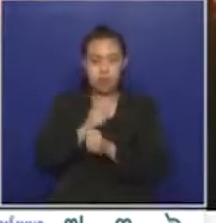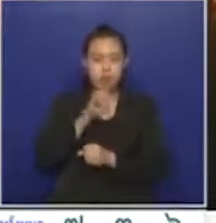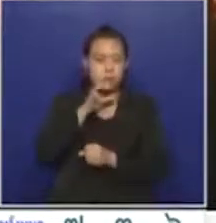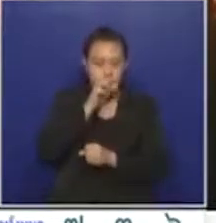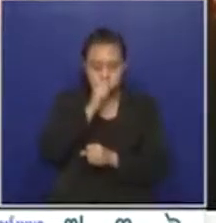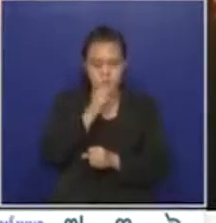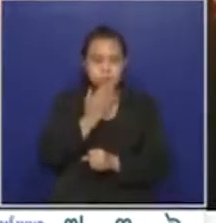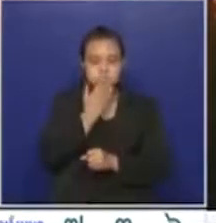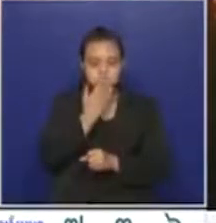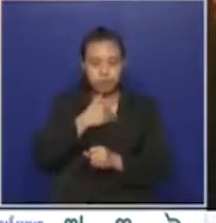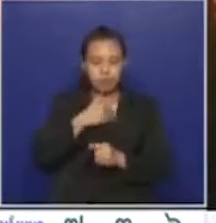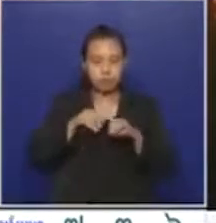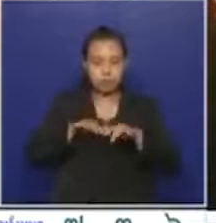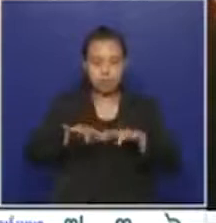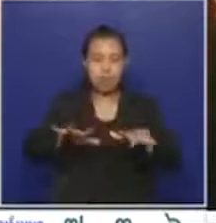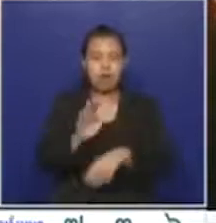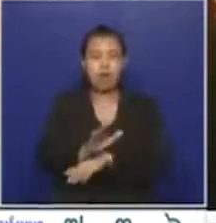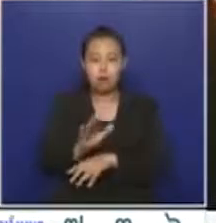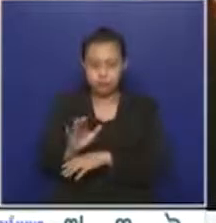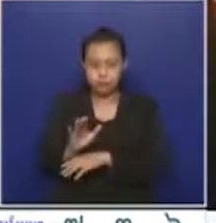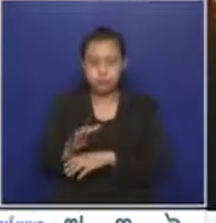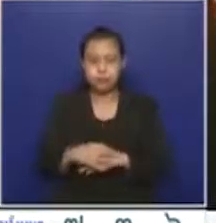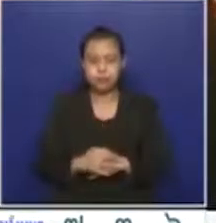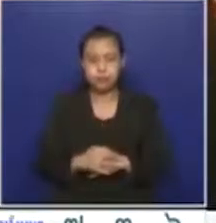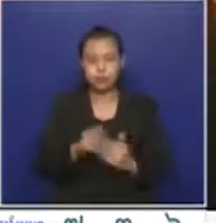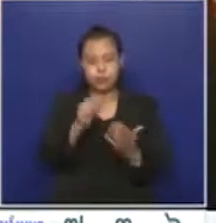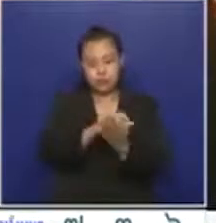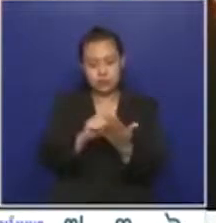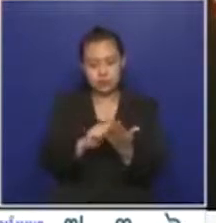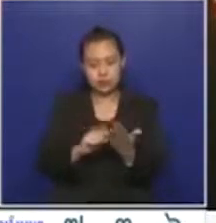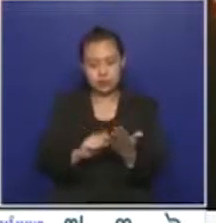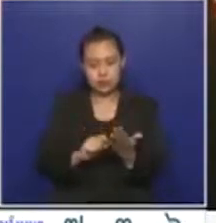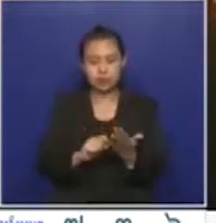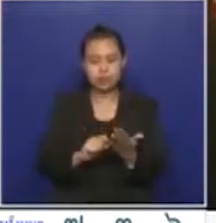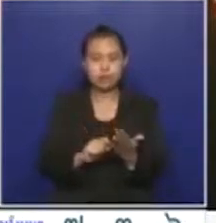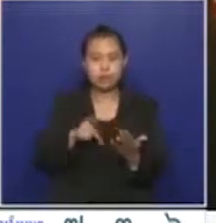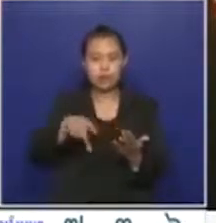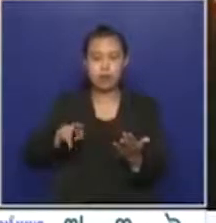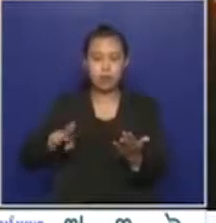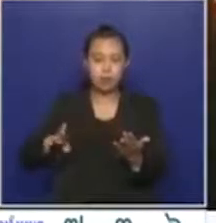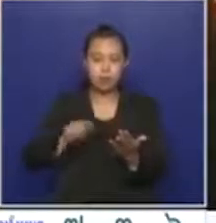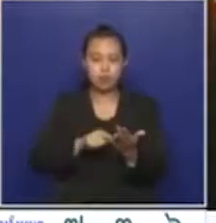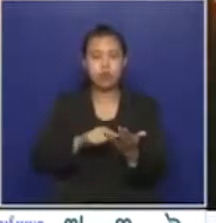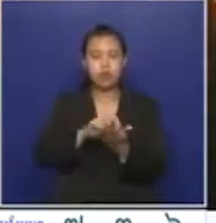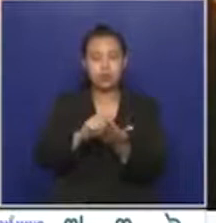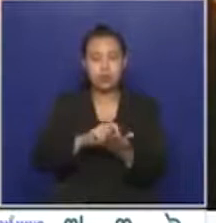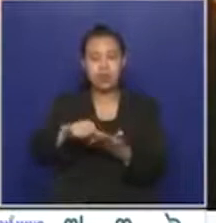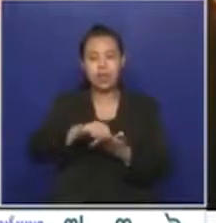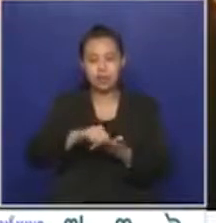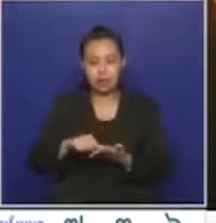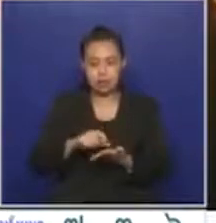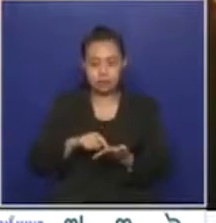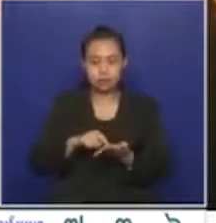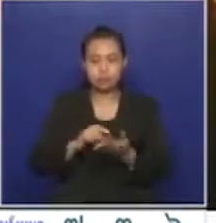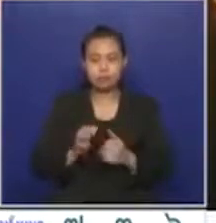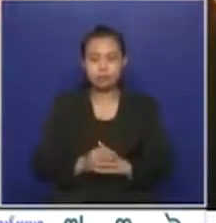นเมื่อเราบรรลุข้อตกลงนี้ก็จำเป็นอย่างยิ่งที่จะต้องมีการร่างพระราชบัญญัติแก้ไขประมวลรัษฎากรฉบับดังกล่าวท่